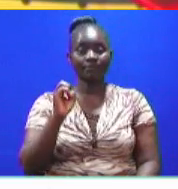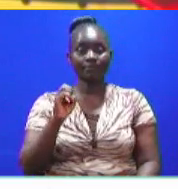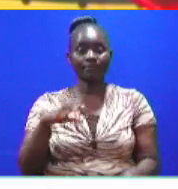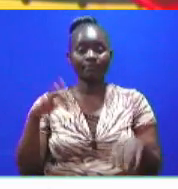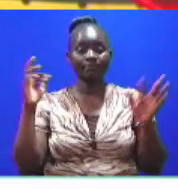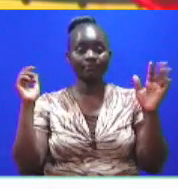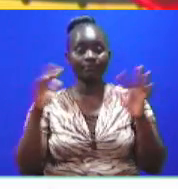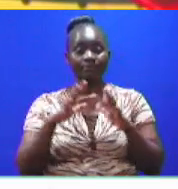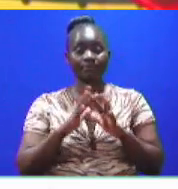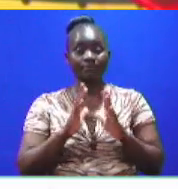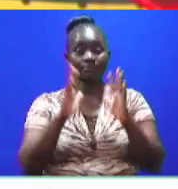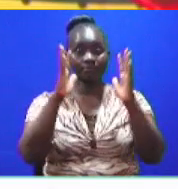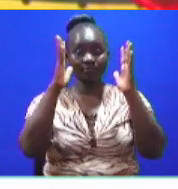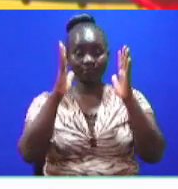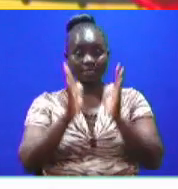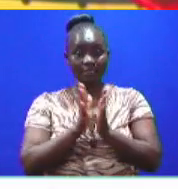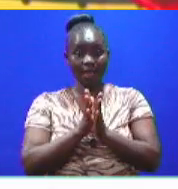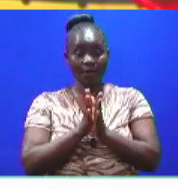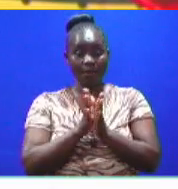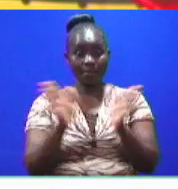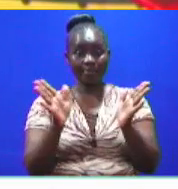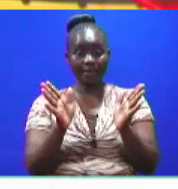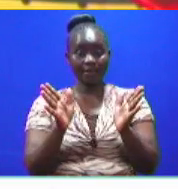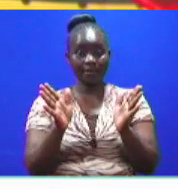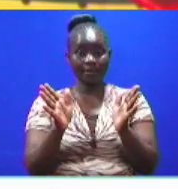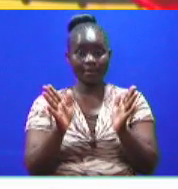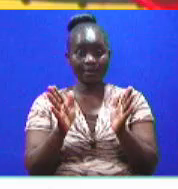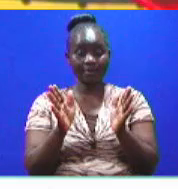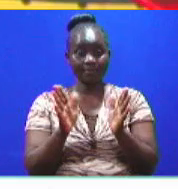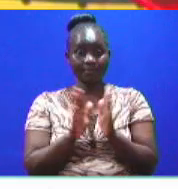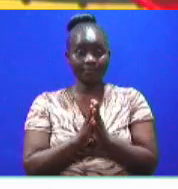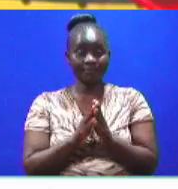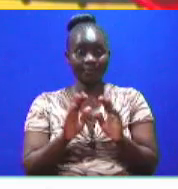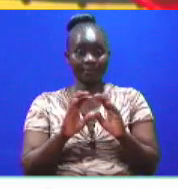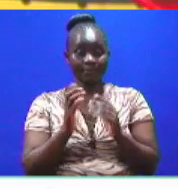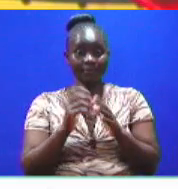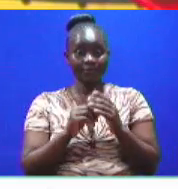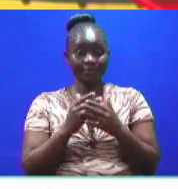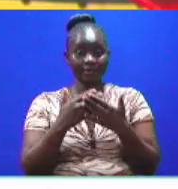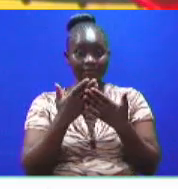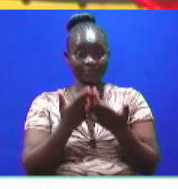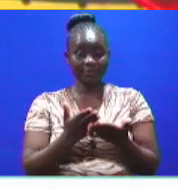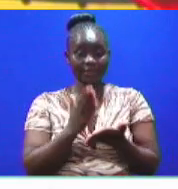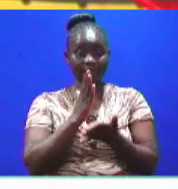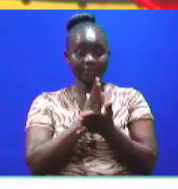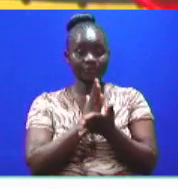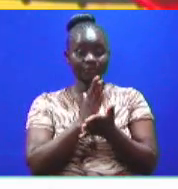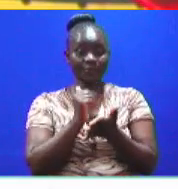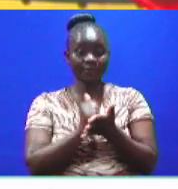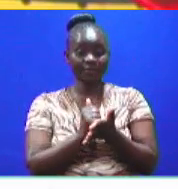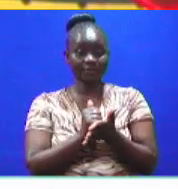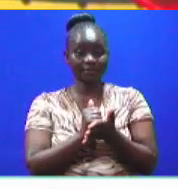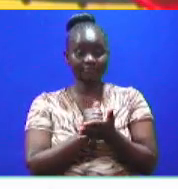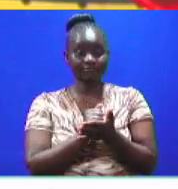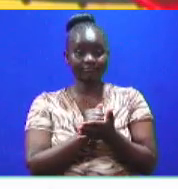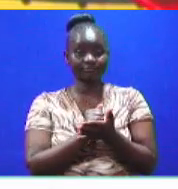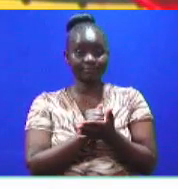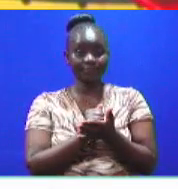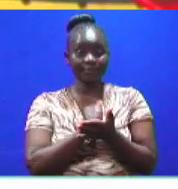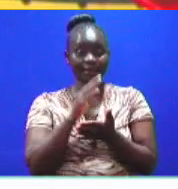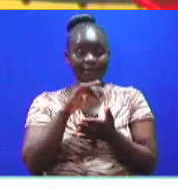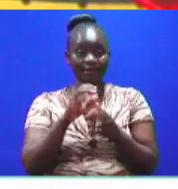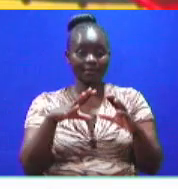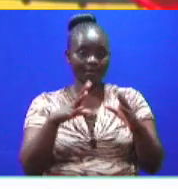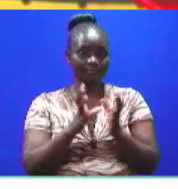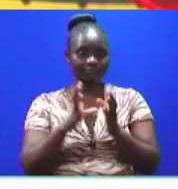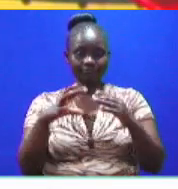sumega bugo siyori no kubwato kwa bene esa tibigeti yira chikobage kwa bene keli ya buna ekiombe kiabo kenyale kwa bage kweli